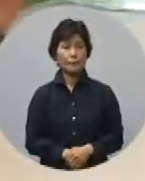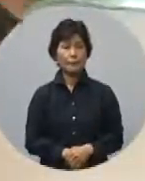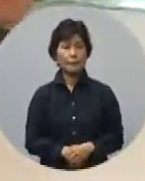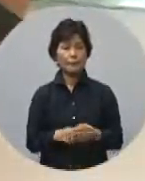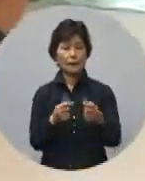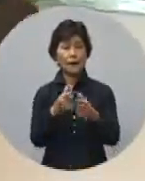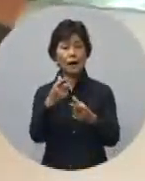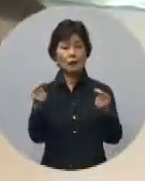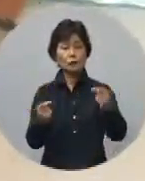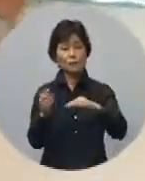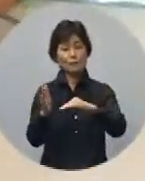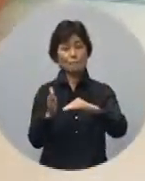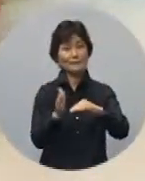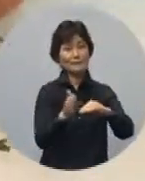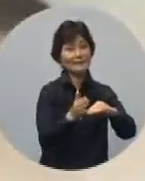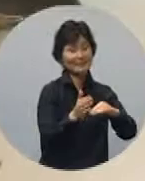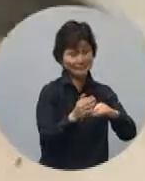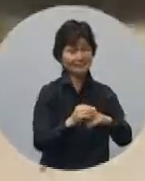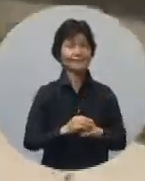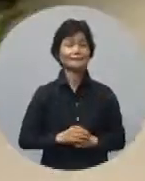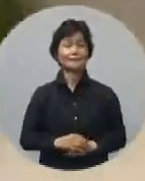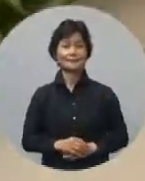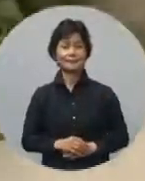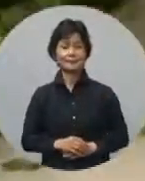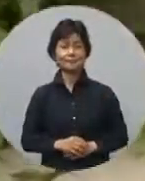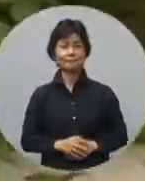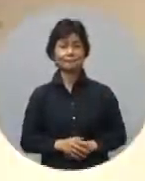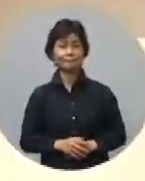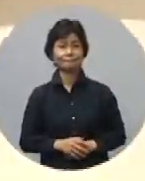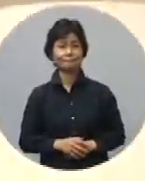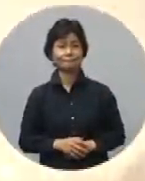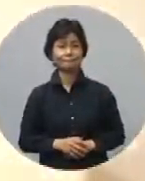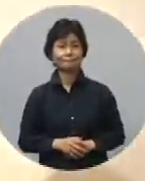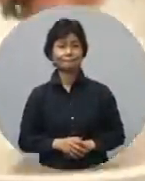葉唐辛子をみじん切りに。